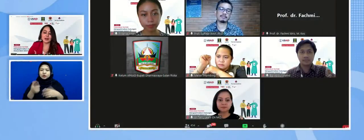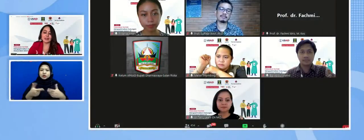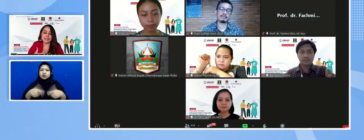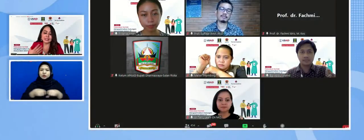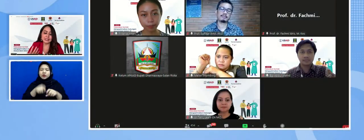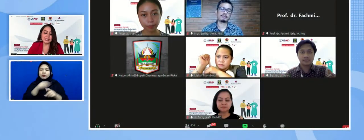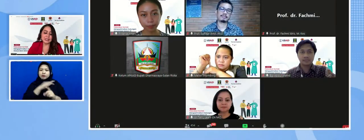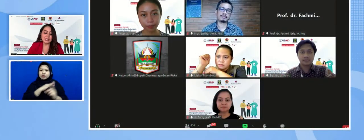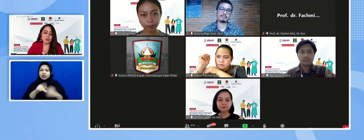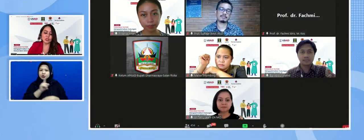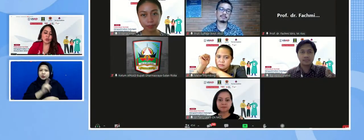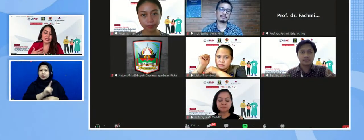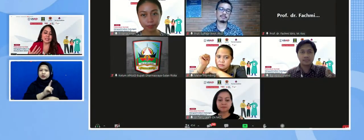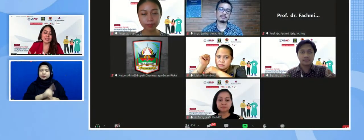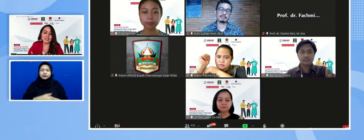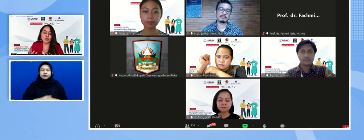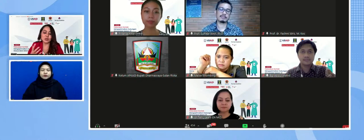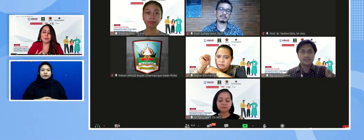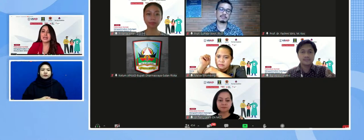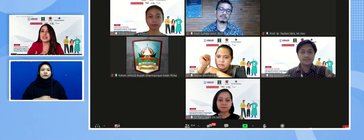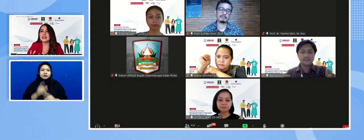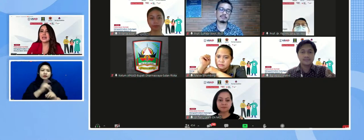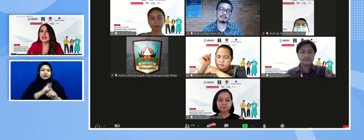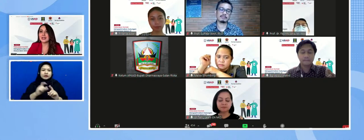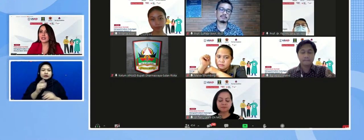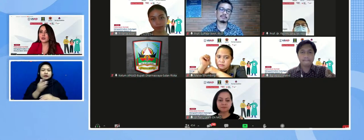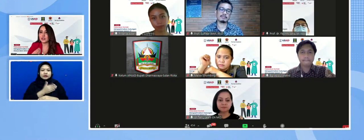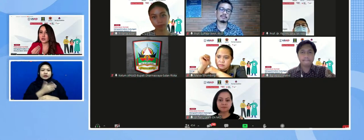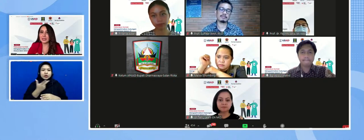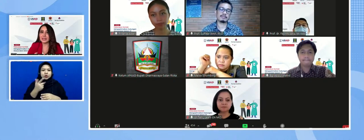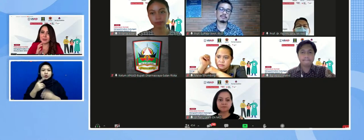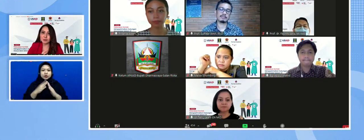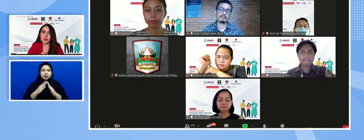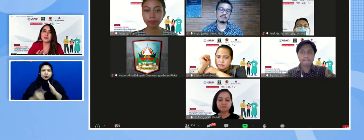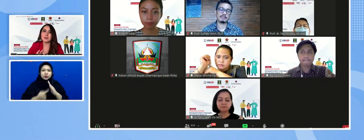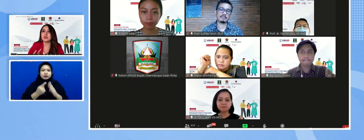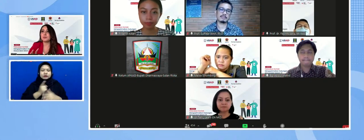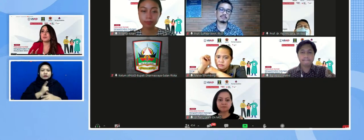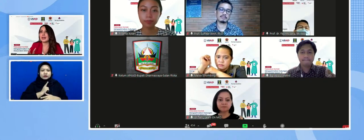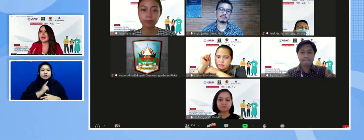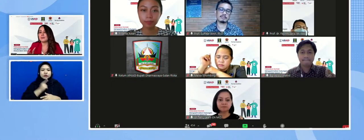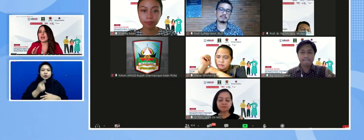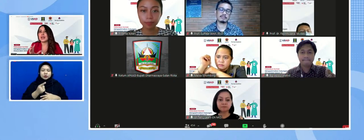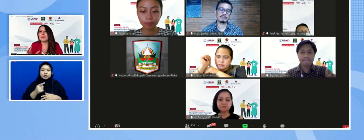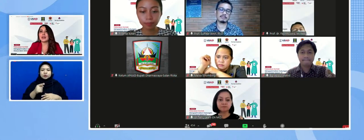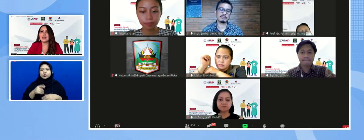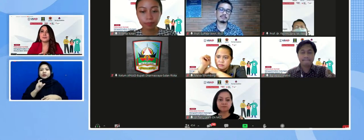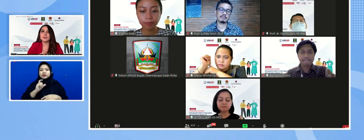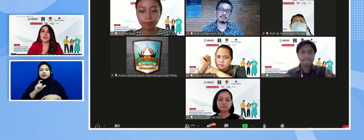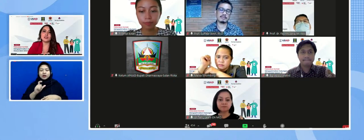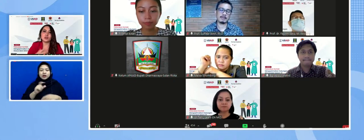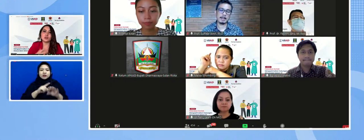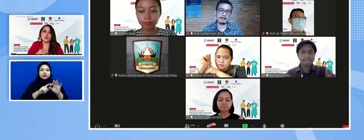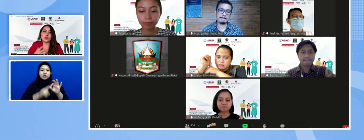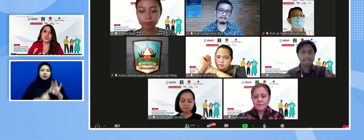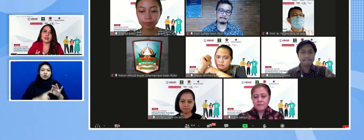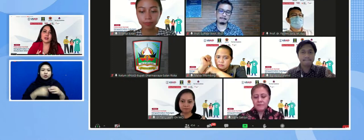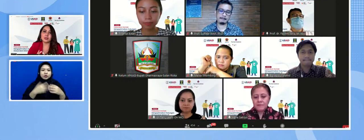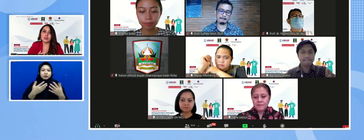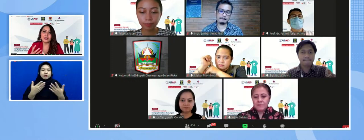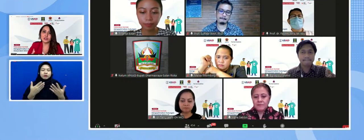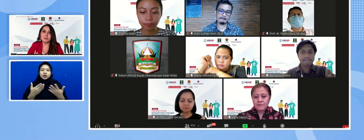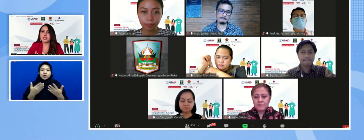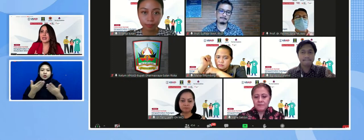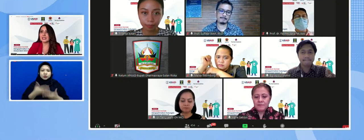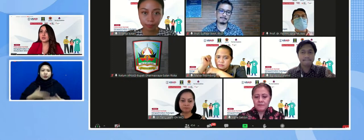masyarakat itu sendiri ya. Jadi deteksi dini dan juga isolasi dini ini juga bagian dari salah satu instrumen, tapi semuanya bergantung pada bagaimana